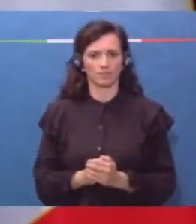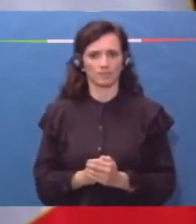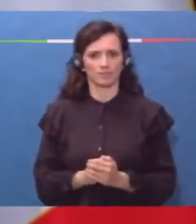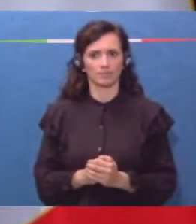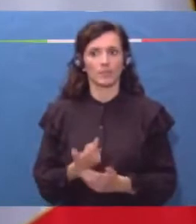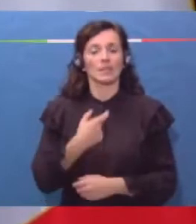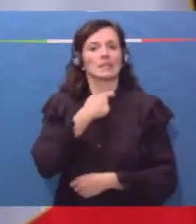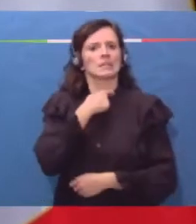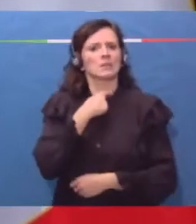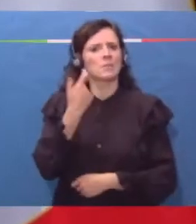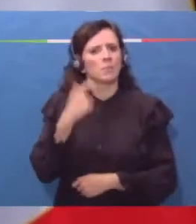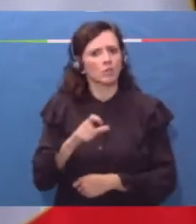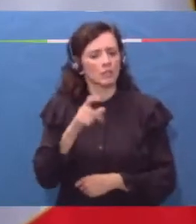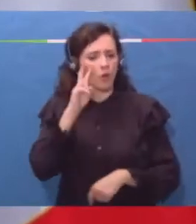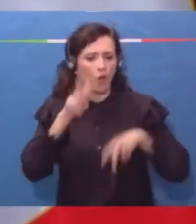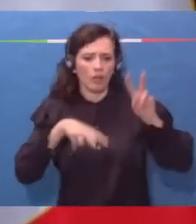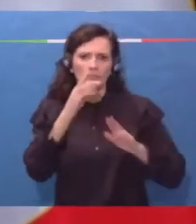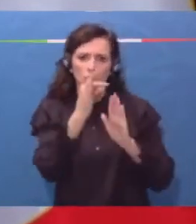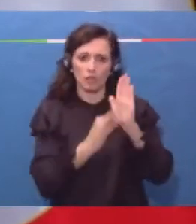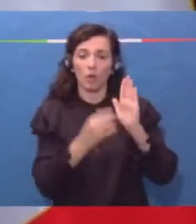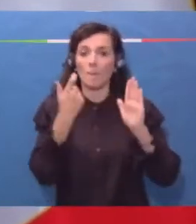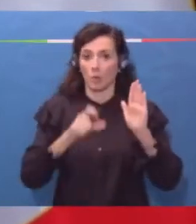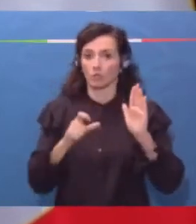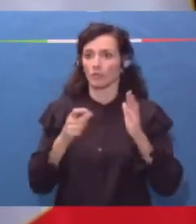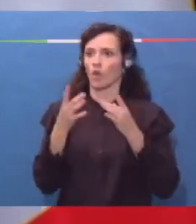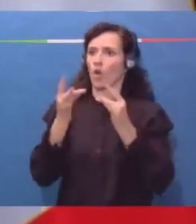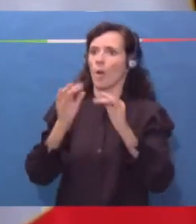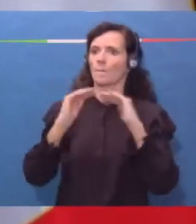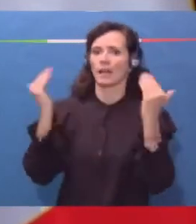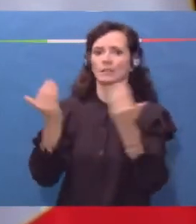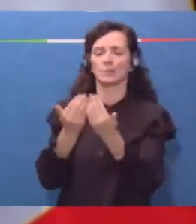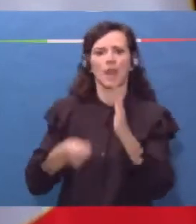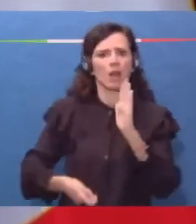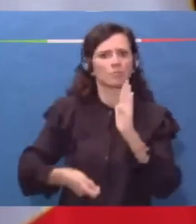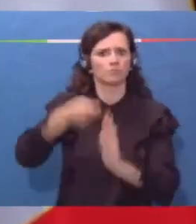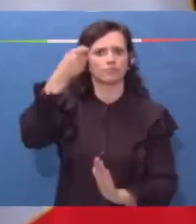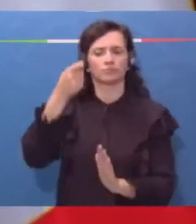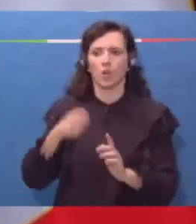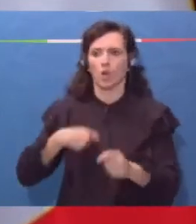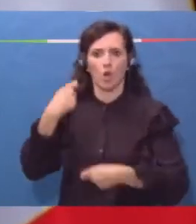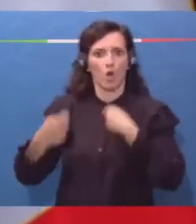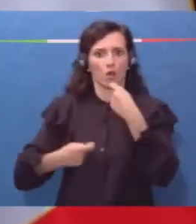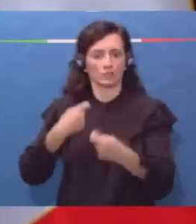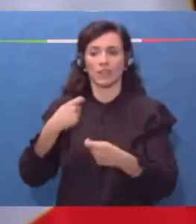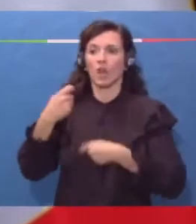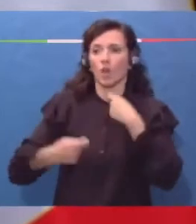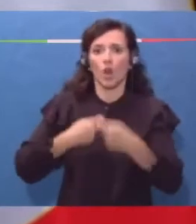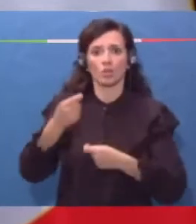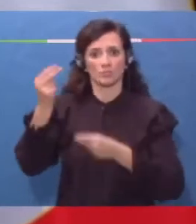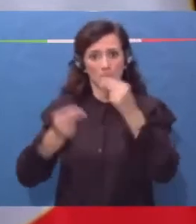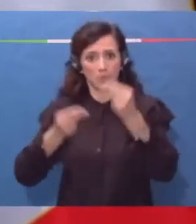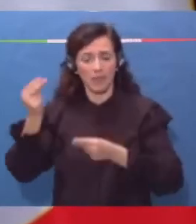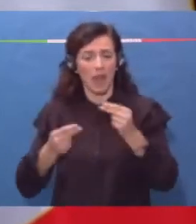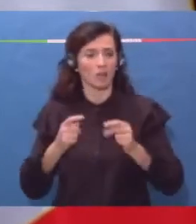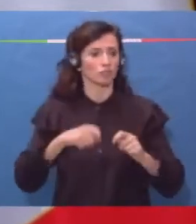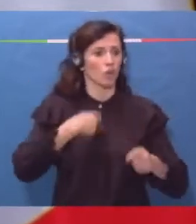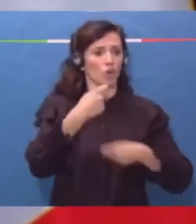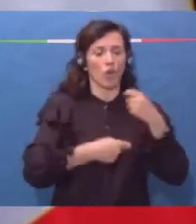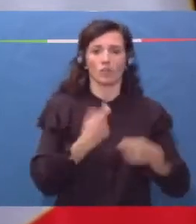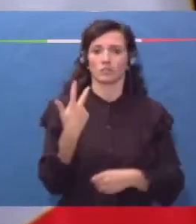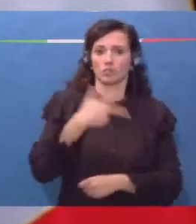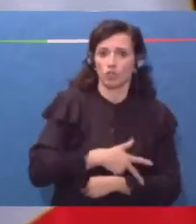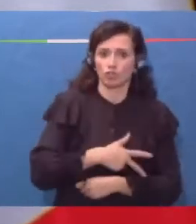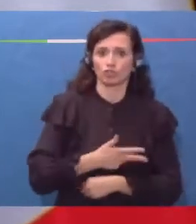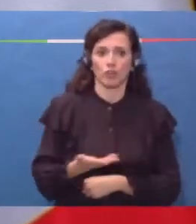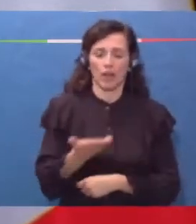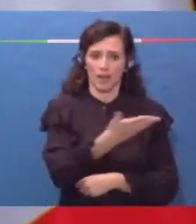costi che la pandemia ha prodotto, costi di bilancio, costi sociali,